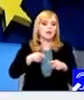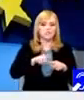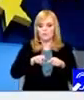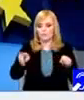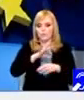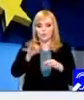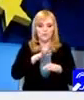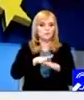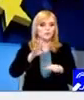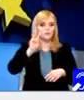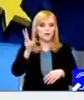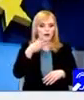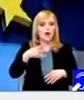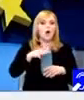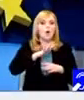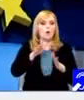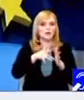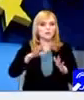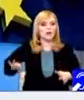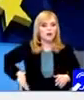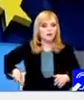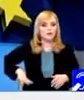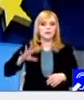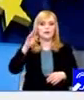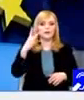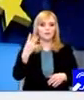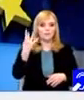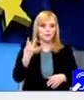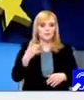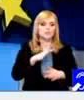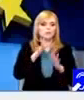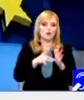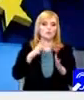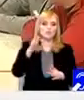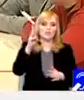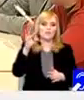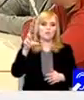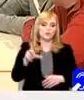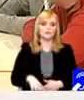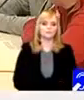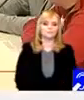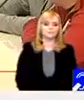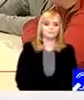trei ani, iar beneficiari sunt orașele Călăraș, Cantemir și localitatea Feștelița din Ștefan Bode.